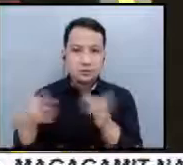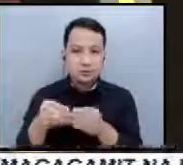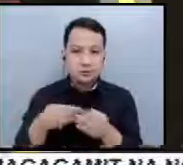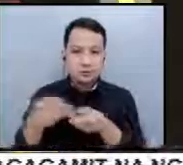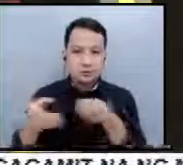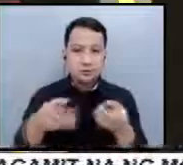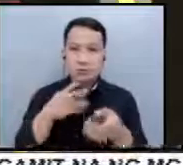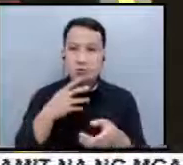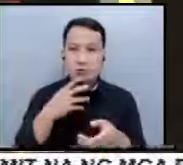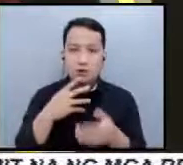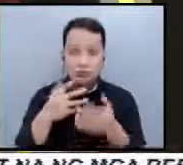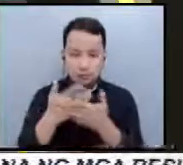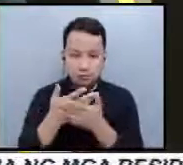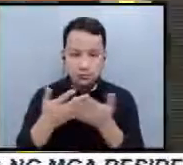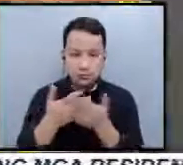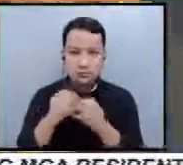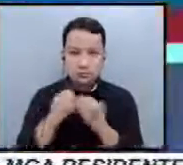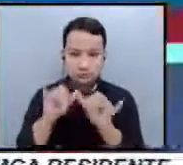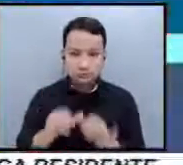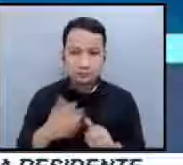filter system. Narito po ang report.